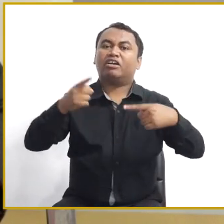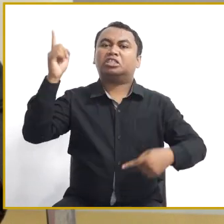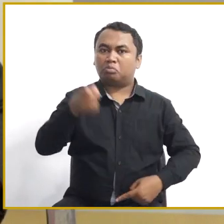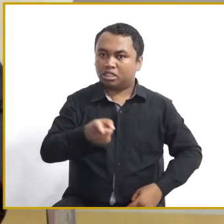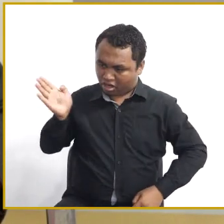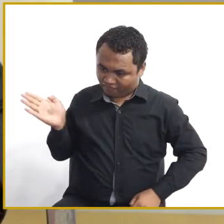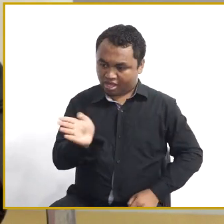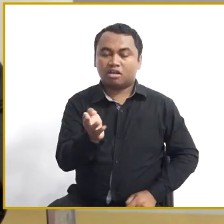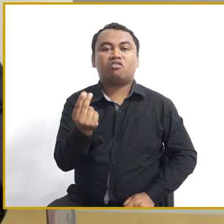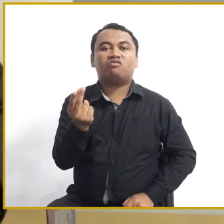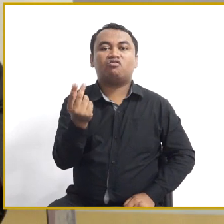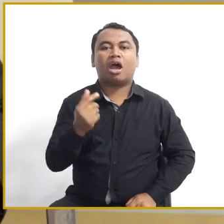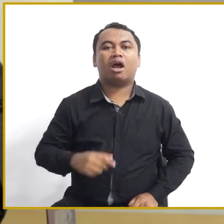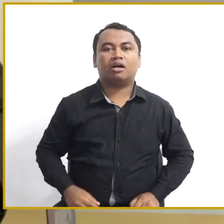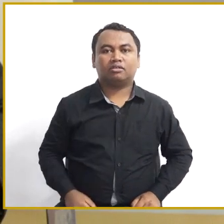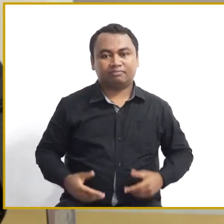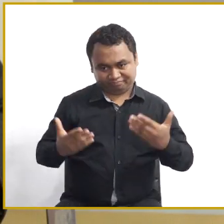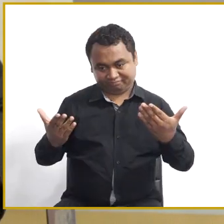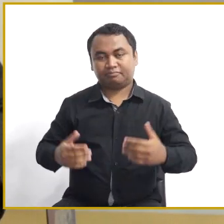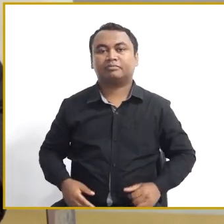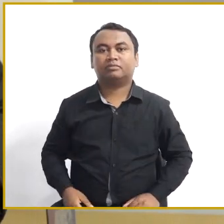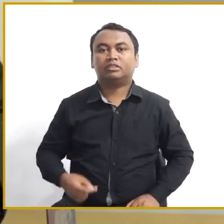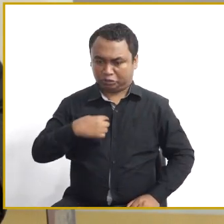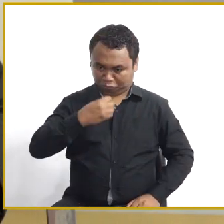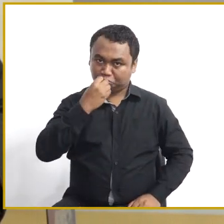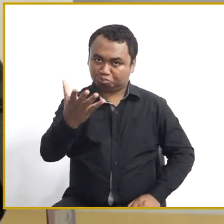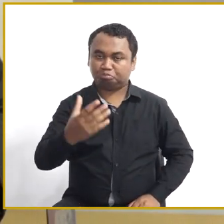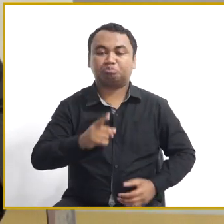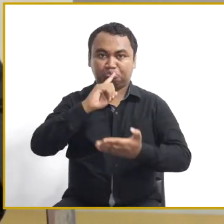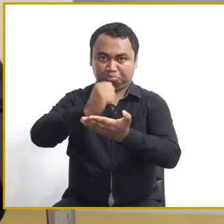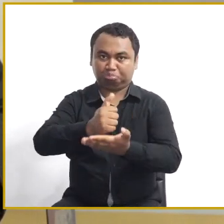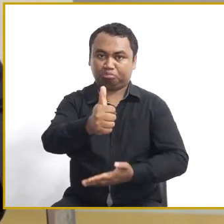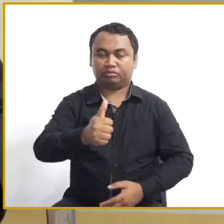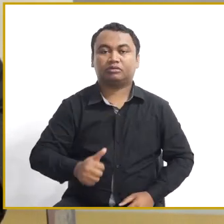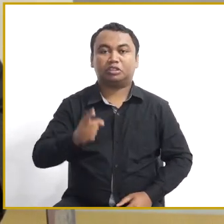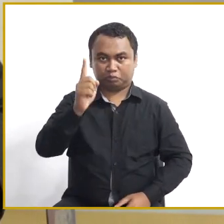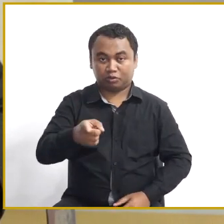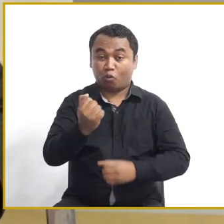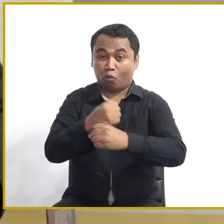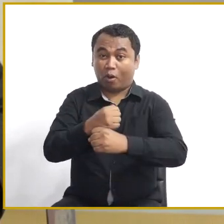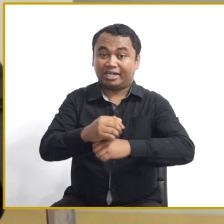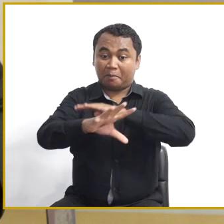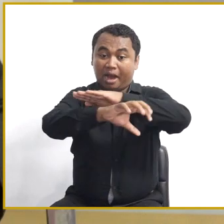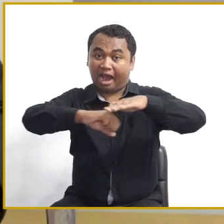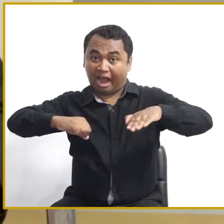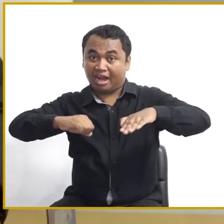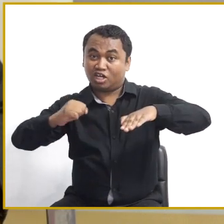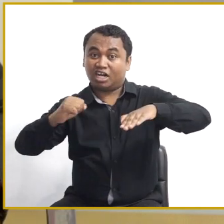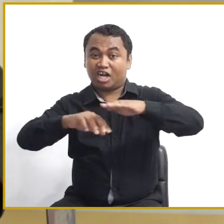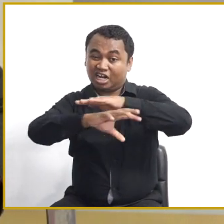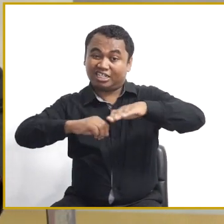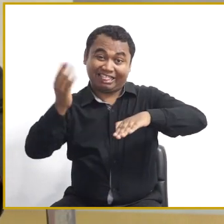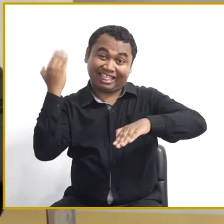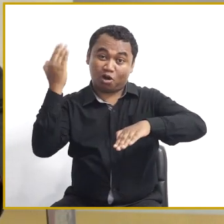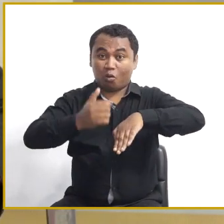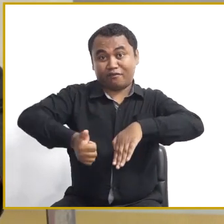tsy fiarahamitantana, fampiavanana. Fa zay mavy mamerim-bola mikisaka tsy mikasika